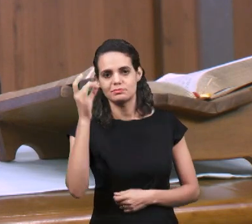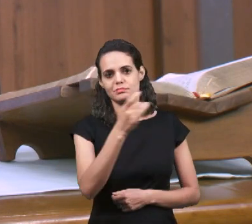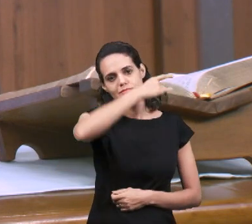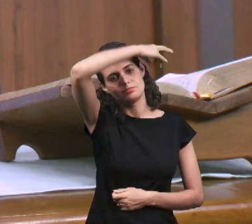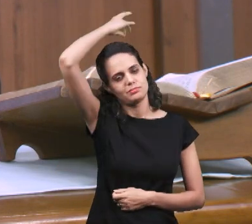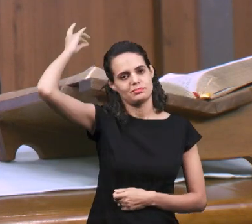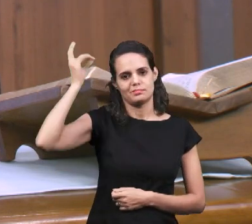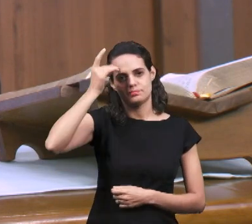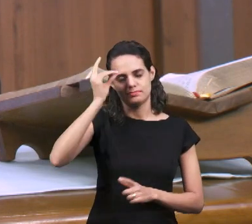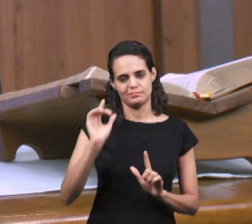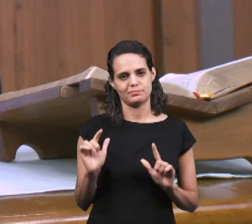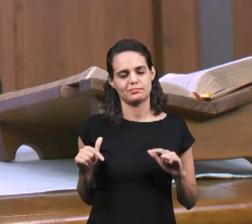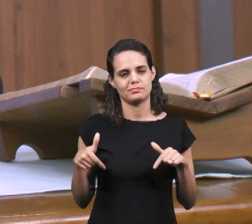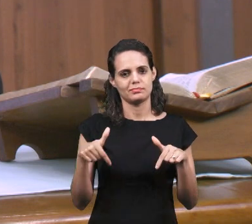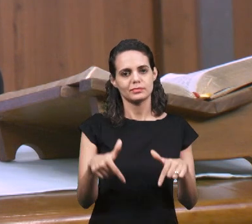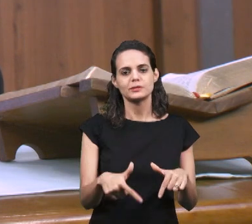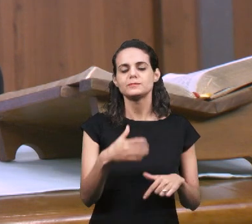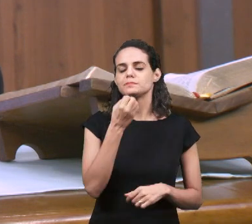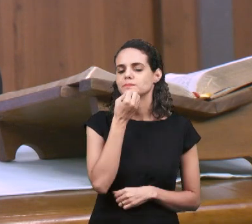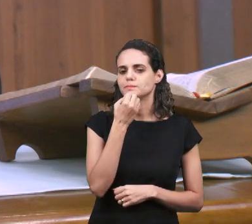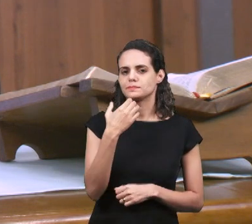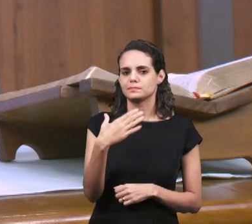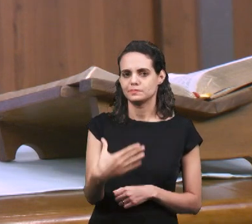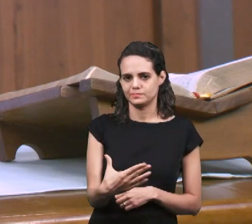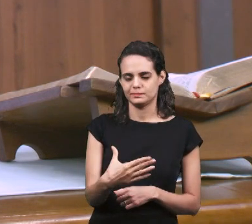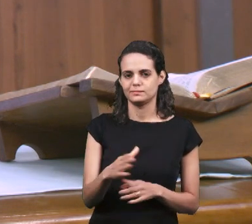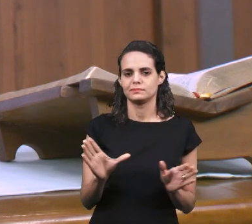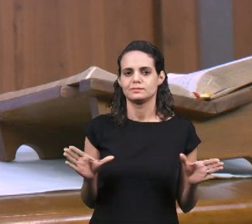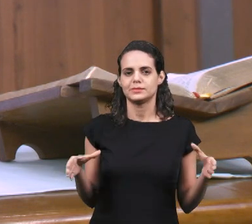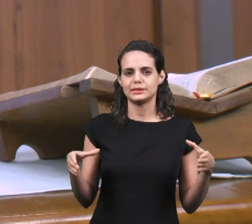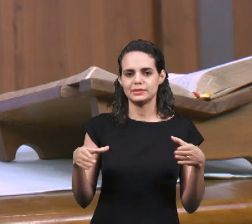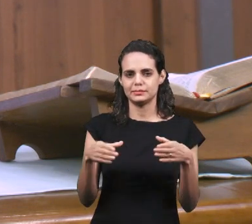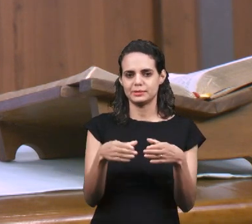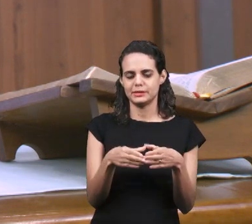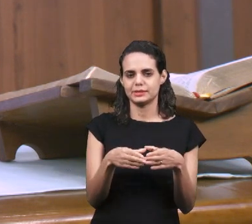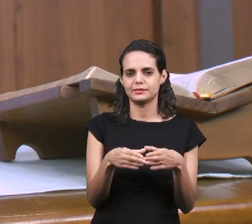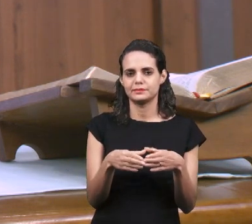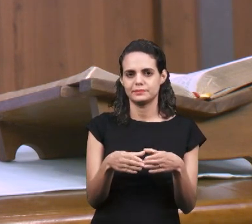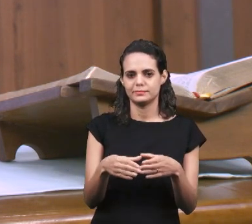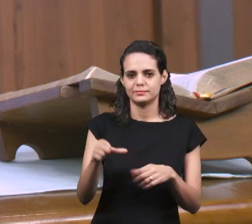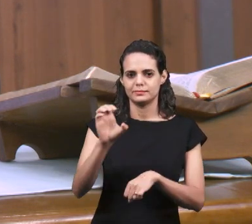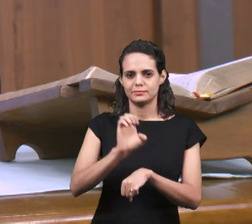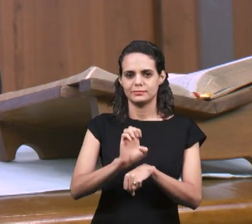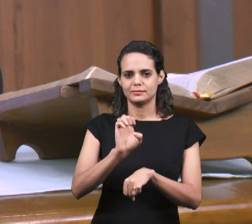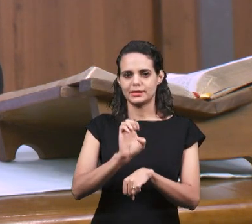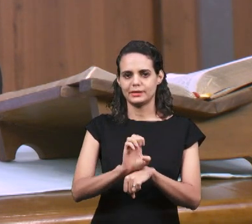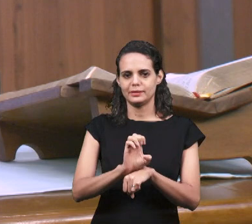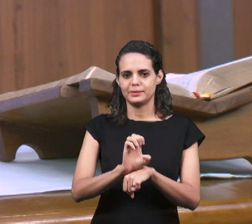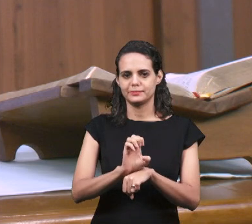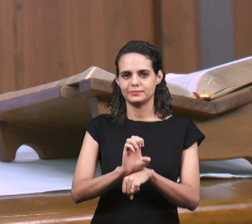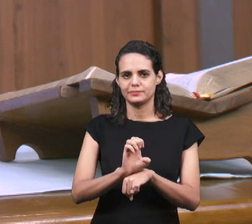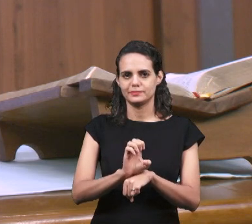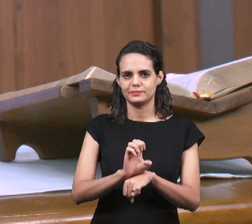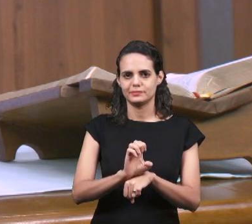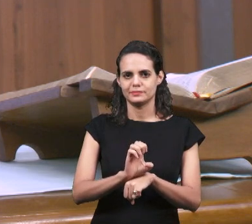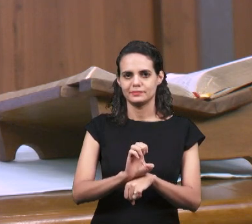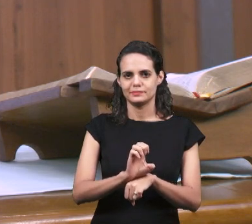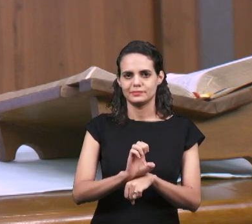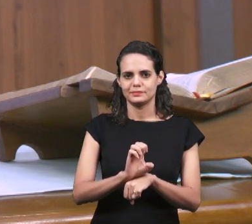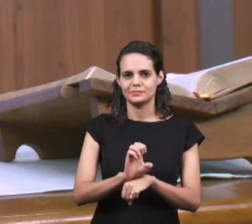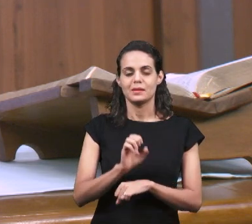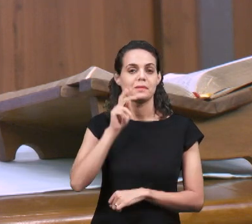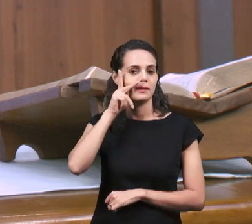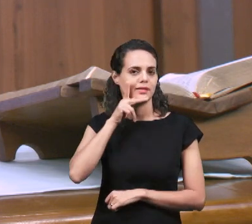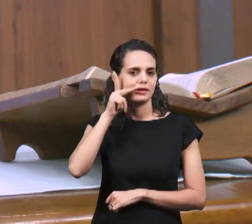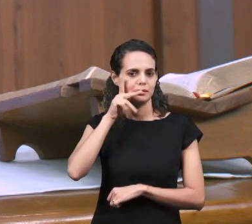Donc, nos sœurs du groupe de dames de l'église d'Águia Branca de l'État de Paraíba. Maintenant, la question numéro 5, question numéro 6. Numéro 5